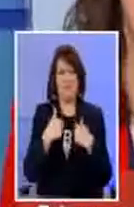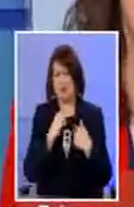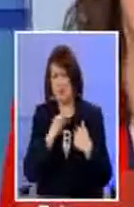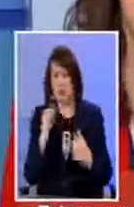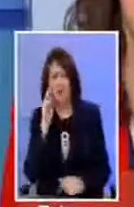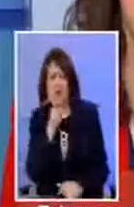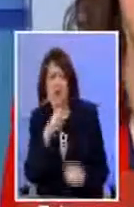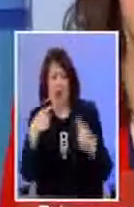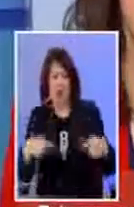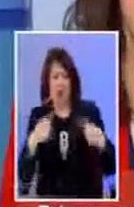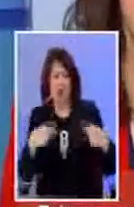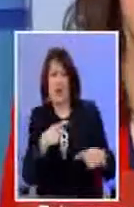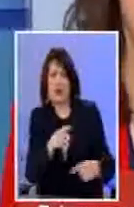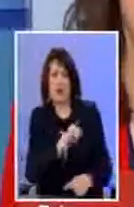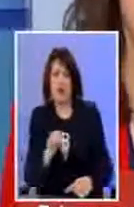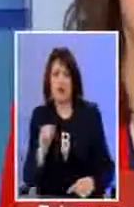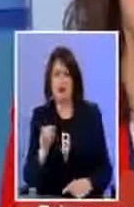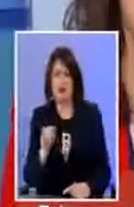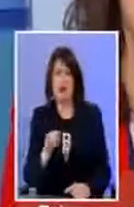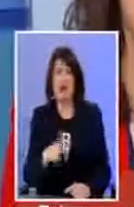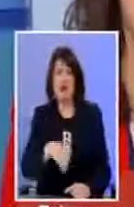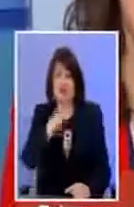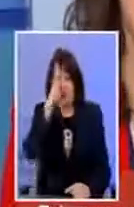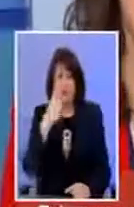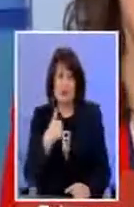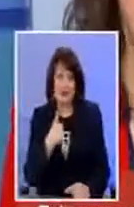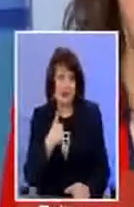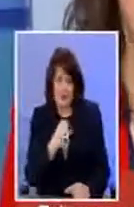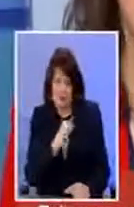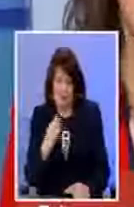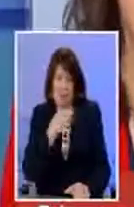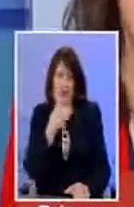άνθρωπο σε καροτσάκι και να πω «μπορεί να συμβεί σε μένα».